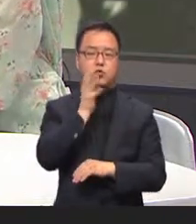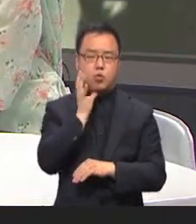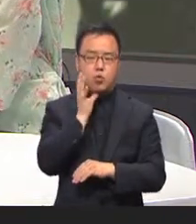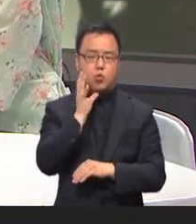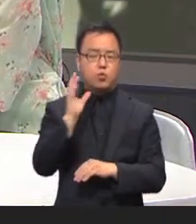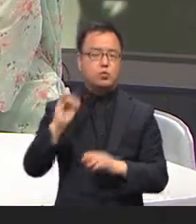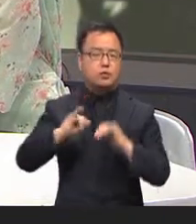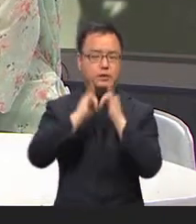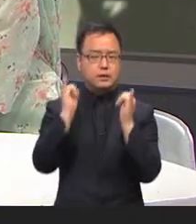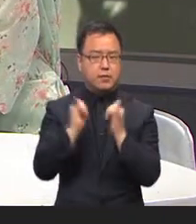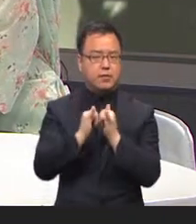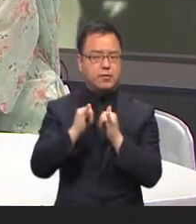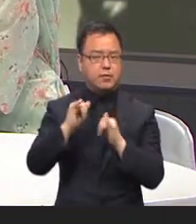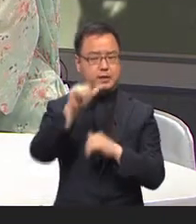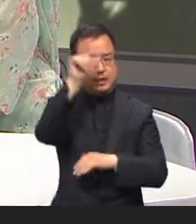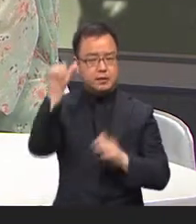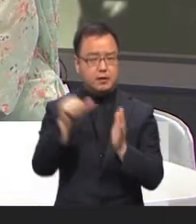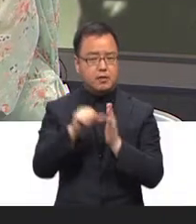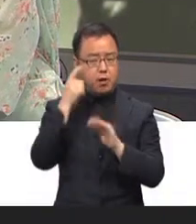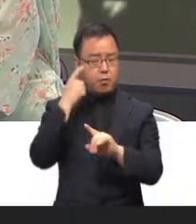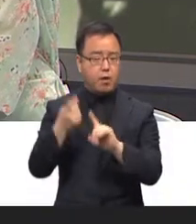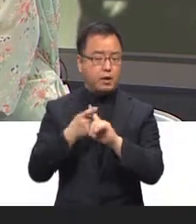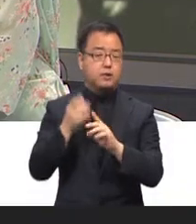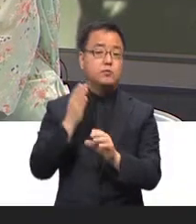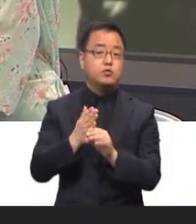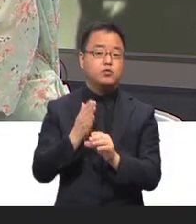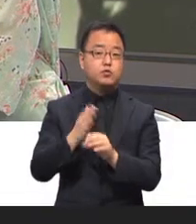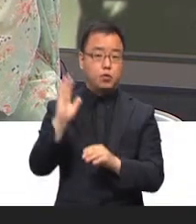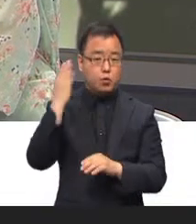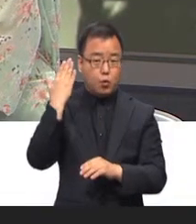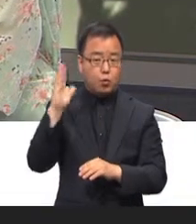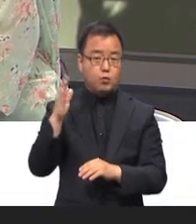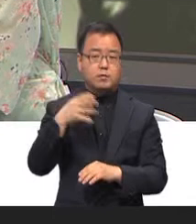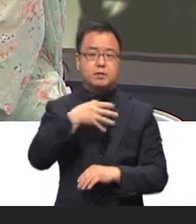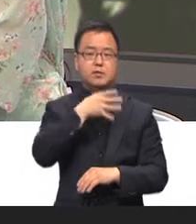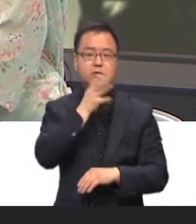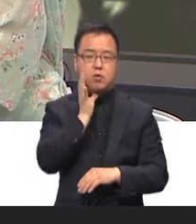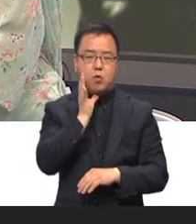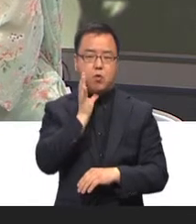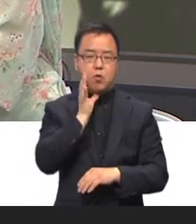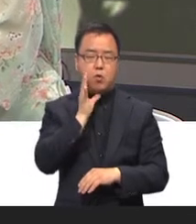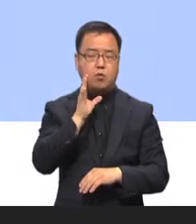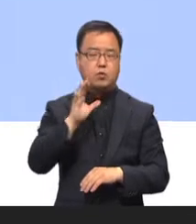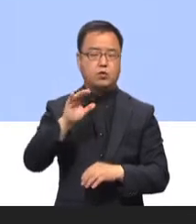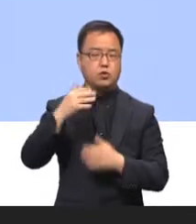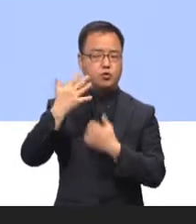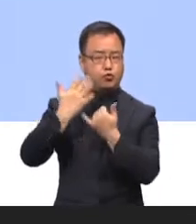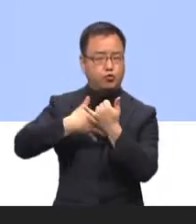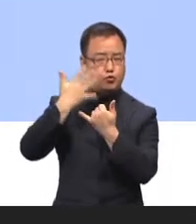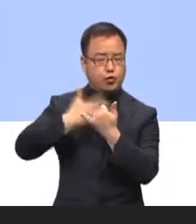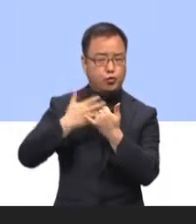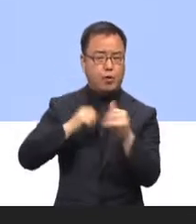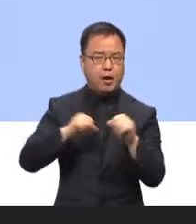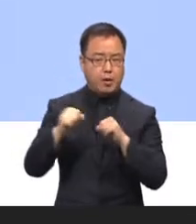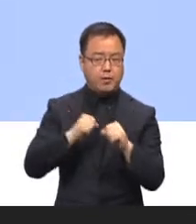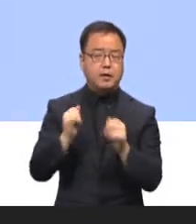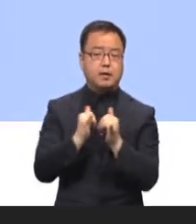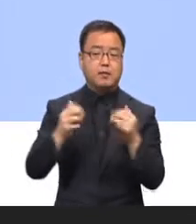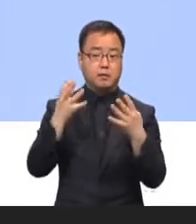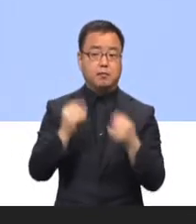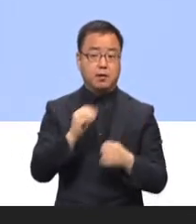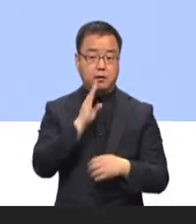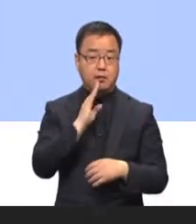있죠 그에 따라서 실버 크리에이터들이 요즘 화제 하면서요 네 그렇습니다 무려 74만 명 의